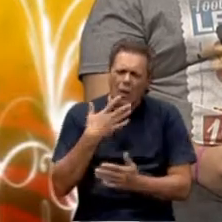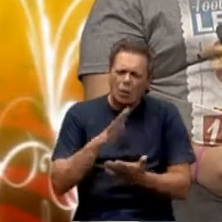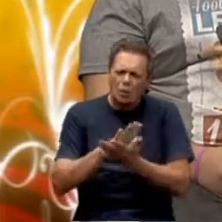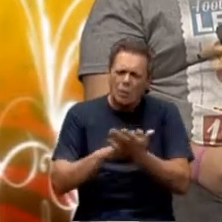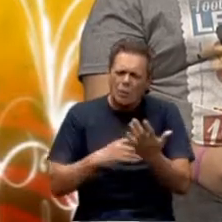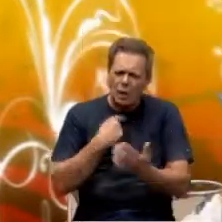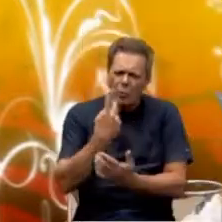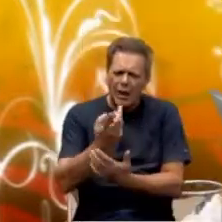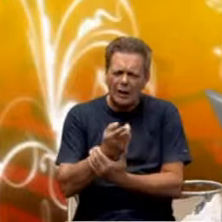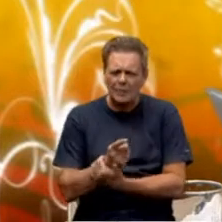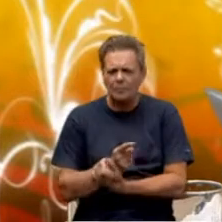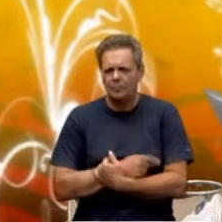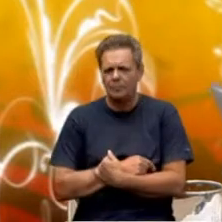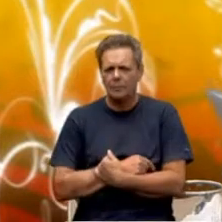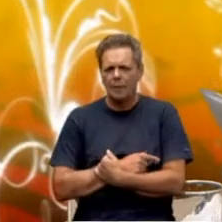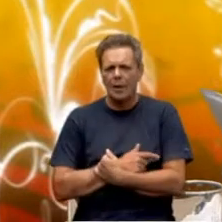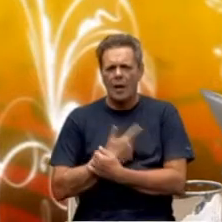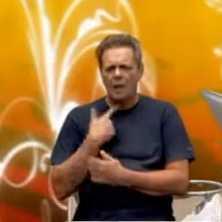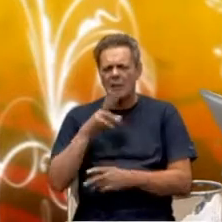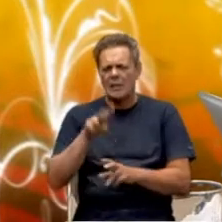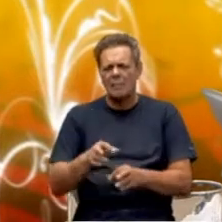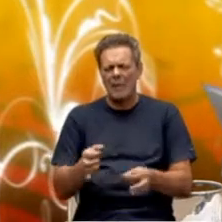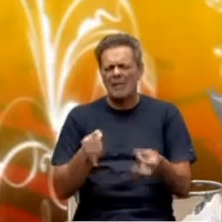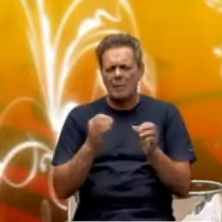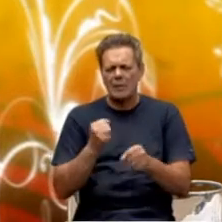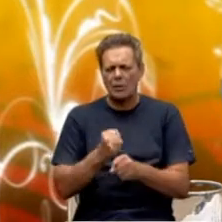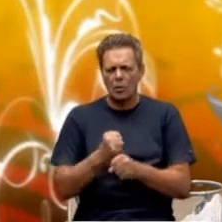početku, to imali ste specijalnu radionicu